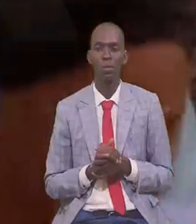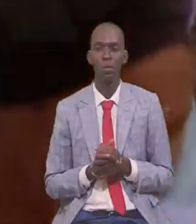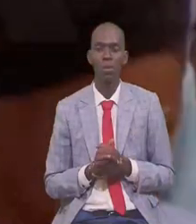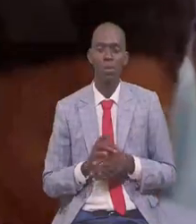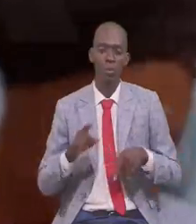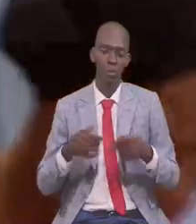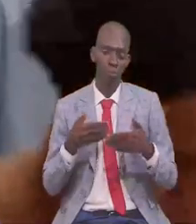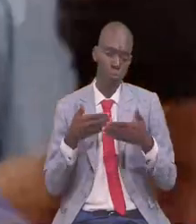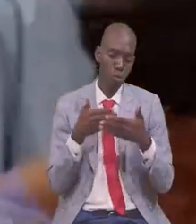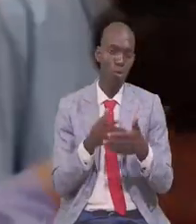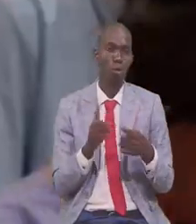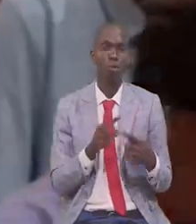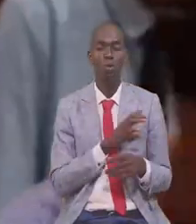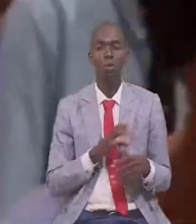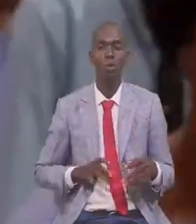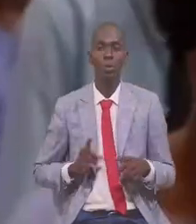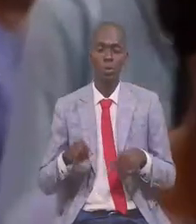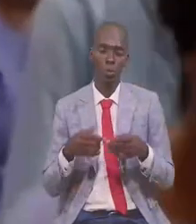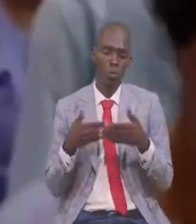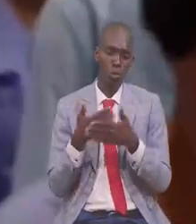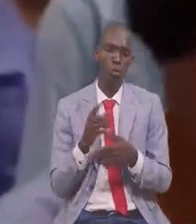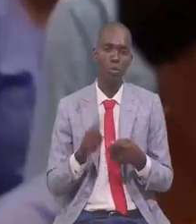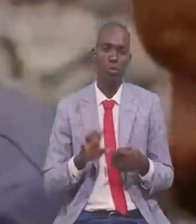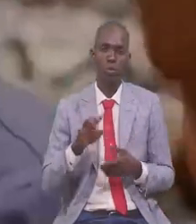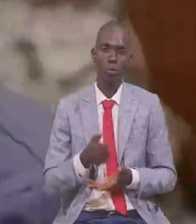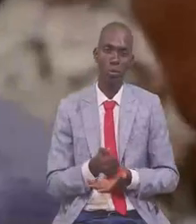Rapproche-toi de ton bienfaiteur.